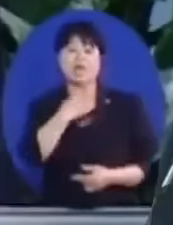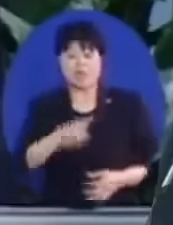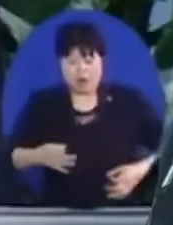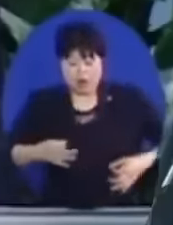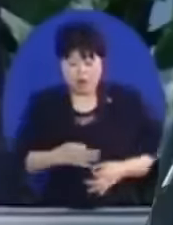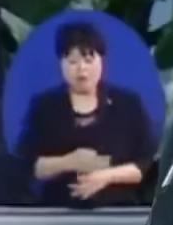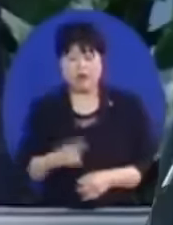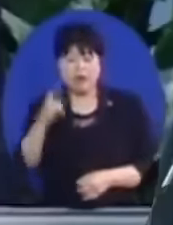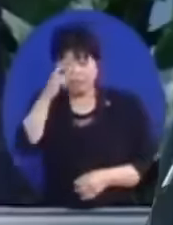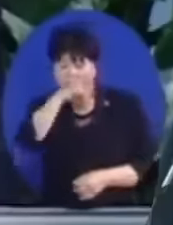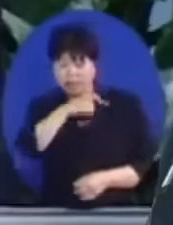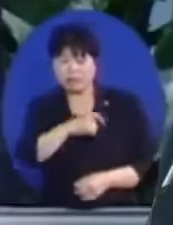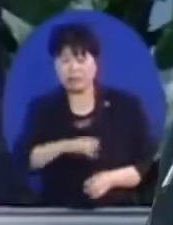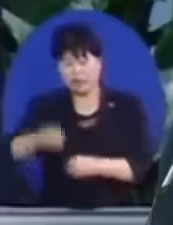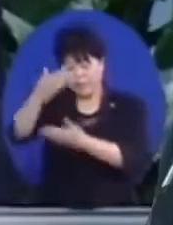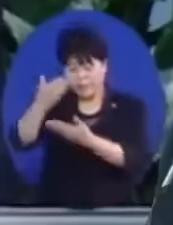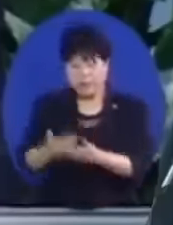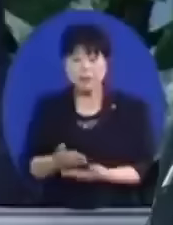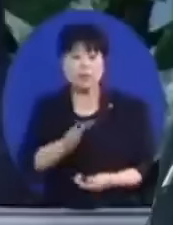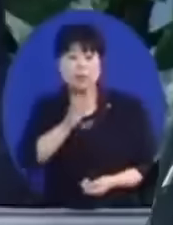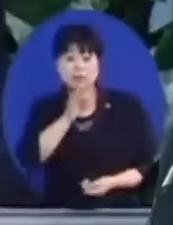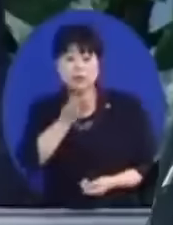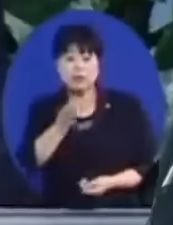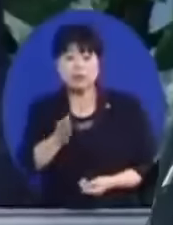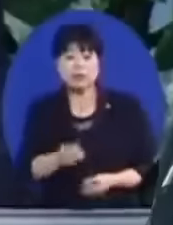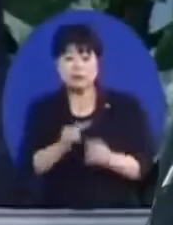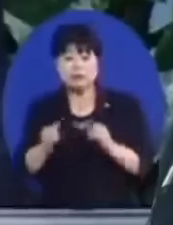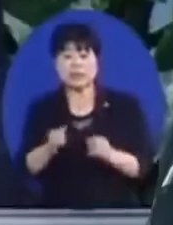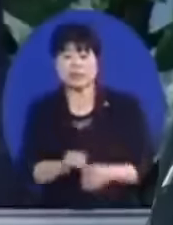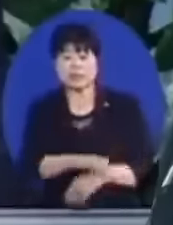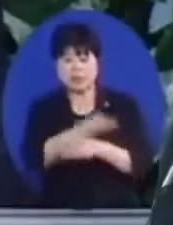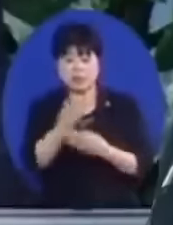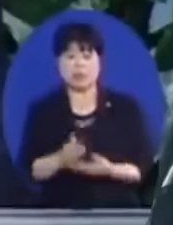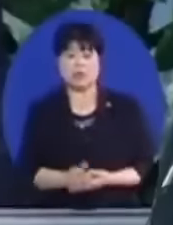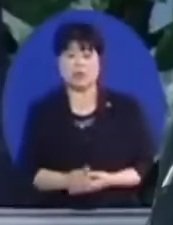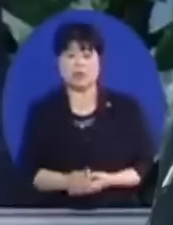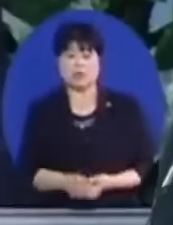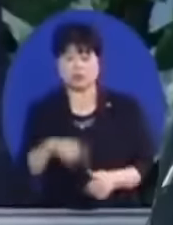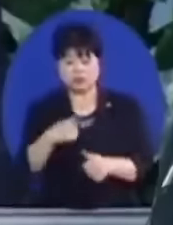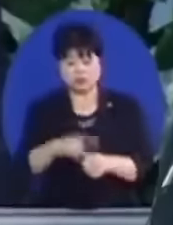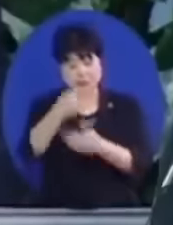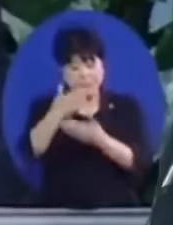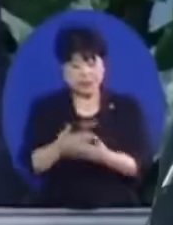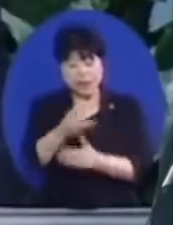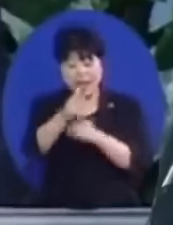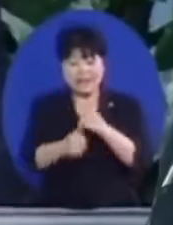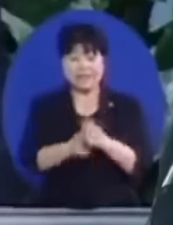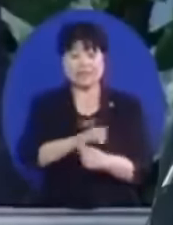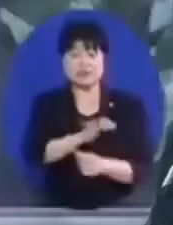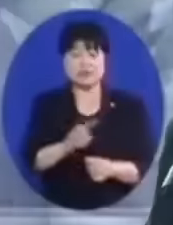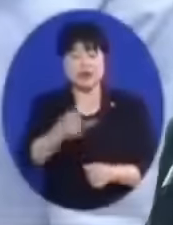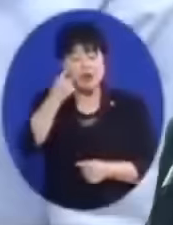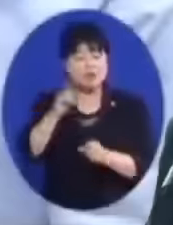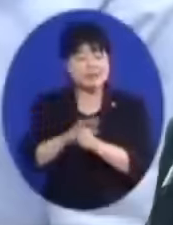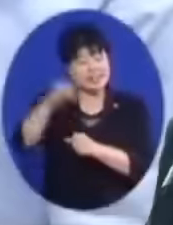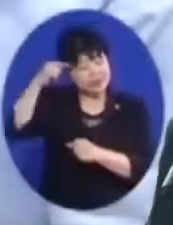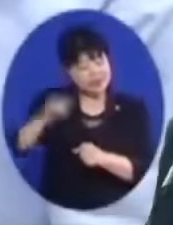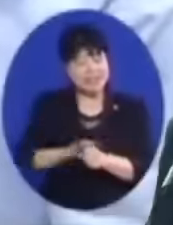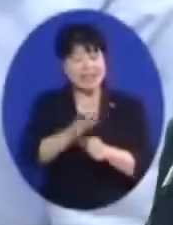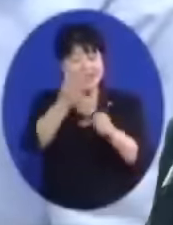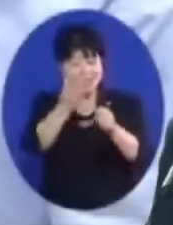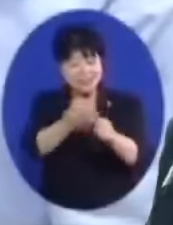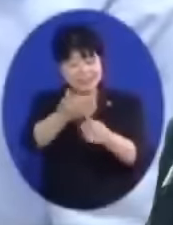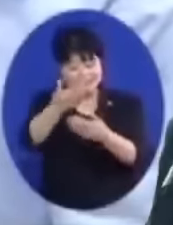불의하고 추악하고 버림을 당하여 마땅하고 사람들에게 다 질시를 당해도 하나님은 우리를 불쌍히 여기시고